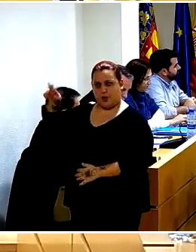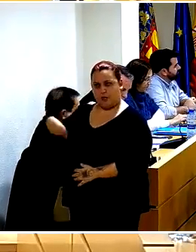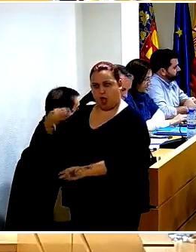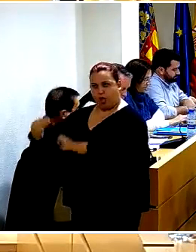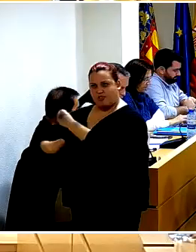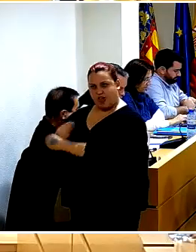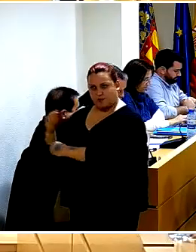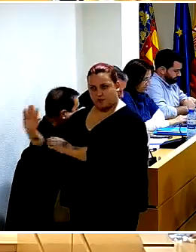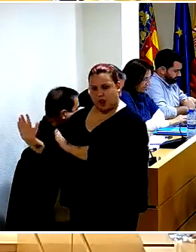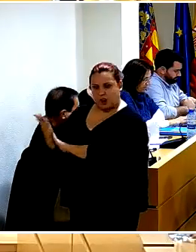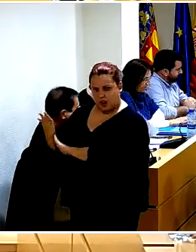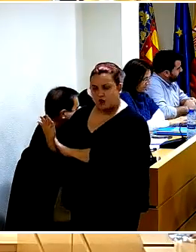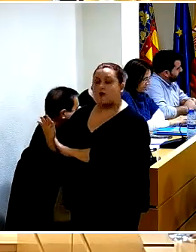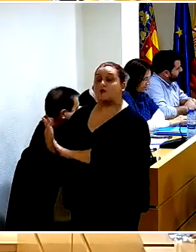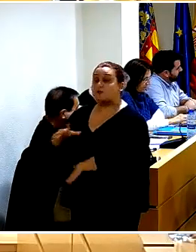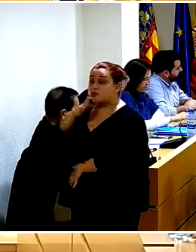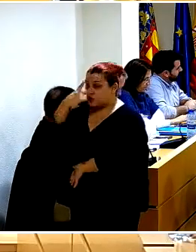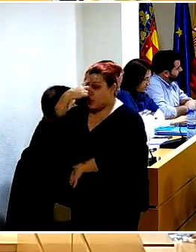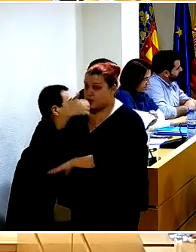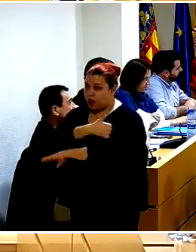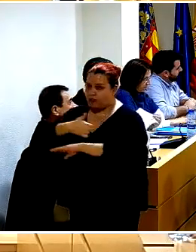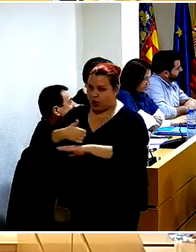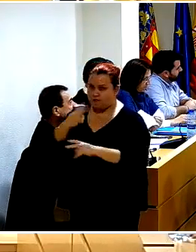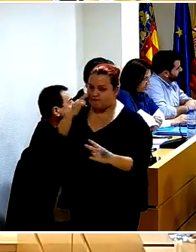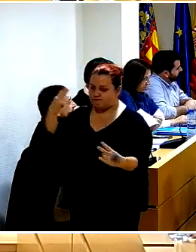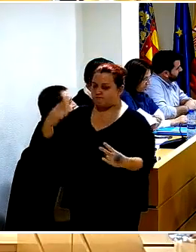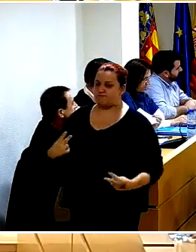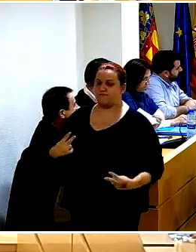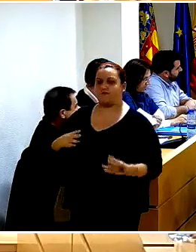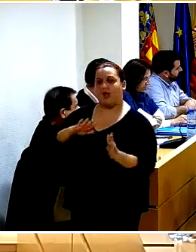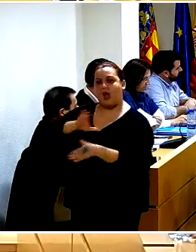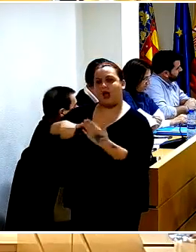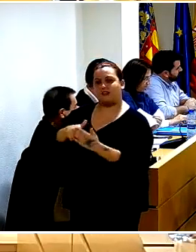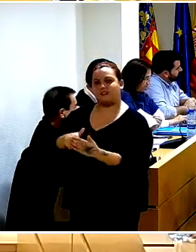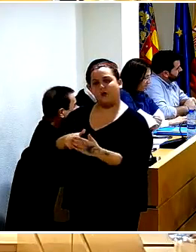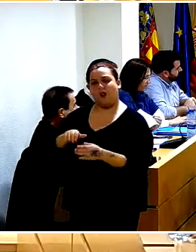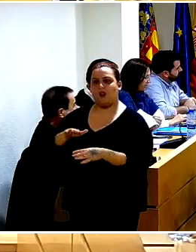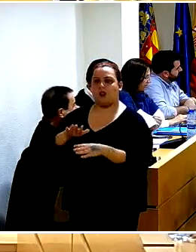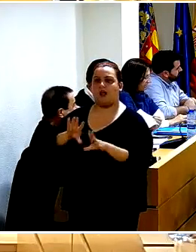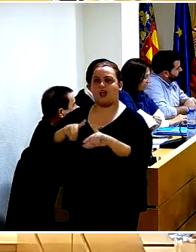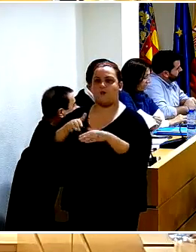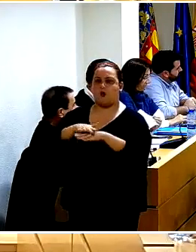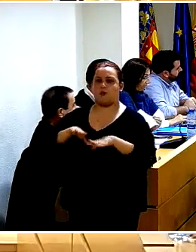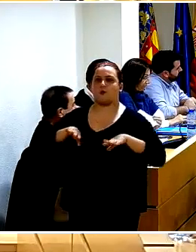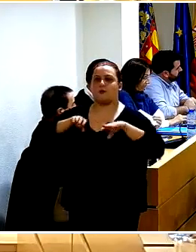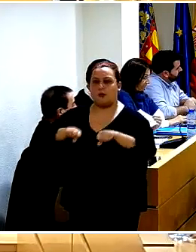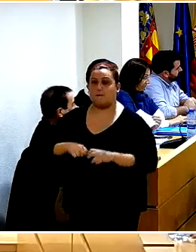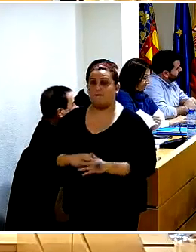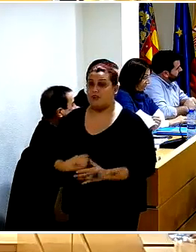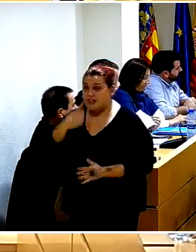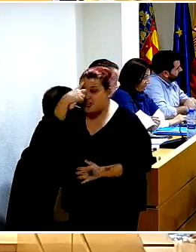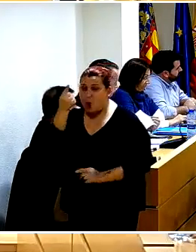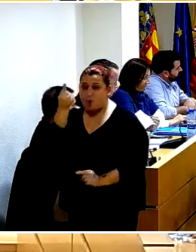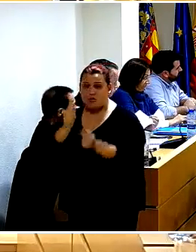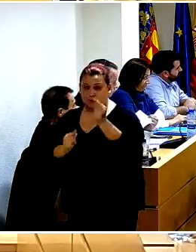ha reconegut, i per això estem ara on estem. Creiem que aquest pressupost és més que realista. La crítica que feia, i que